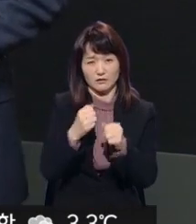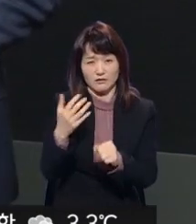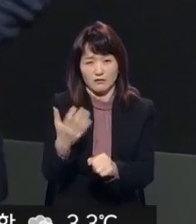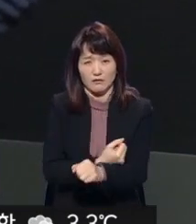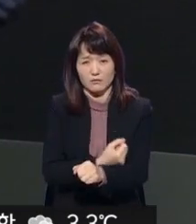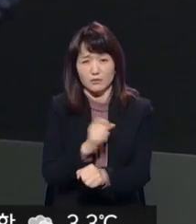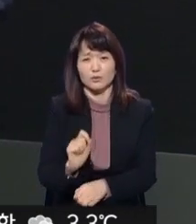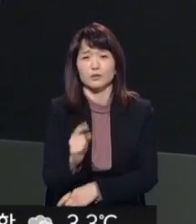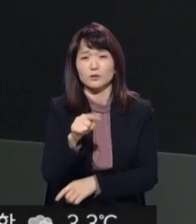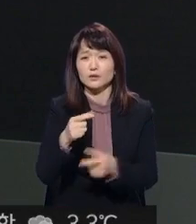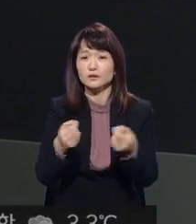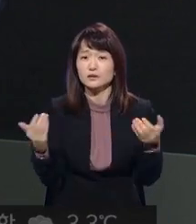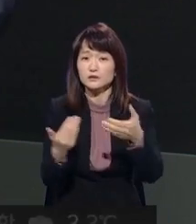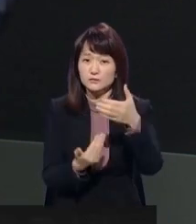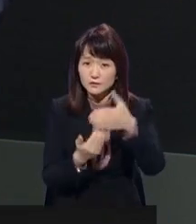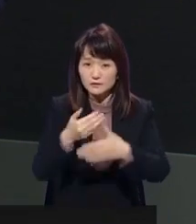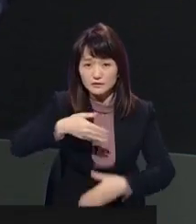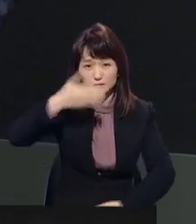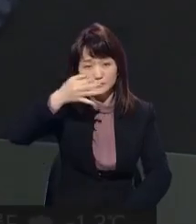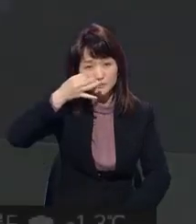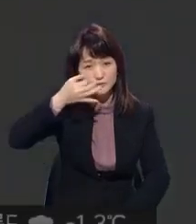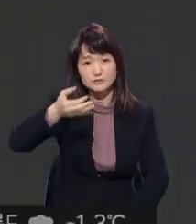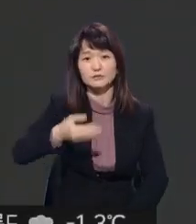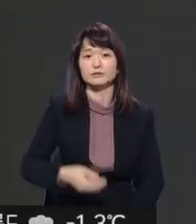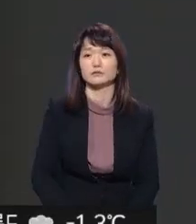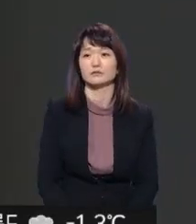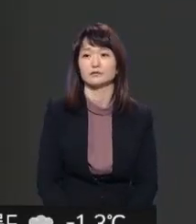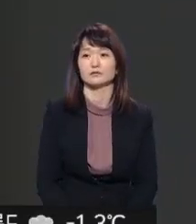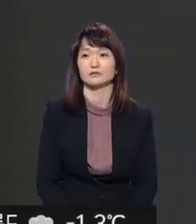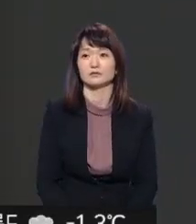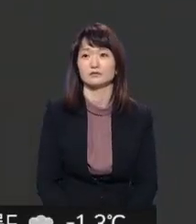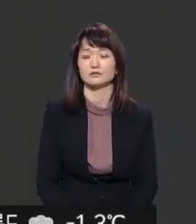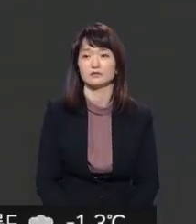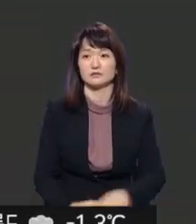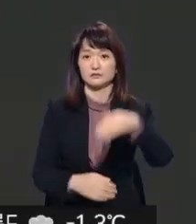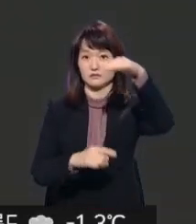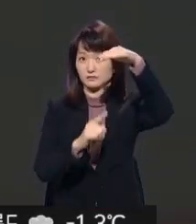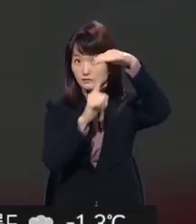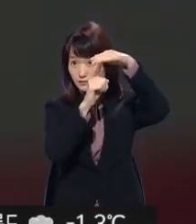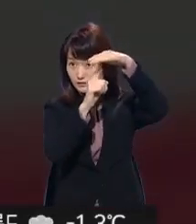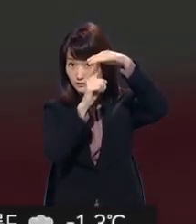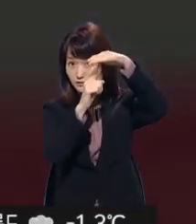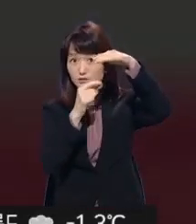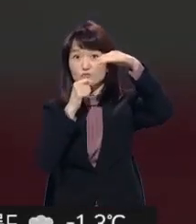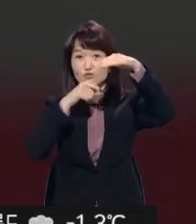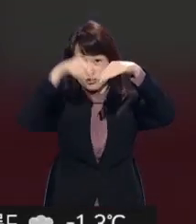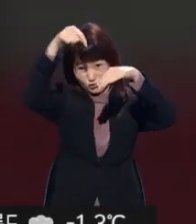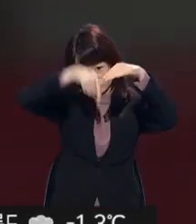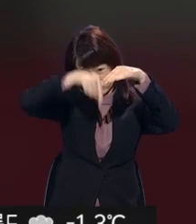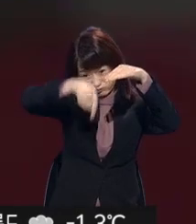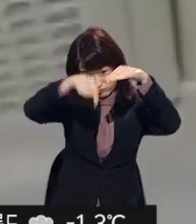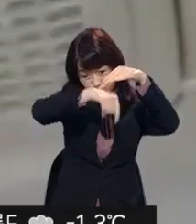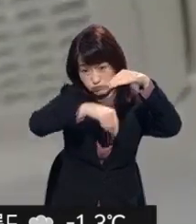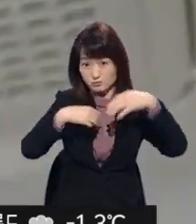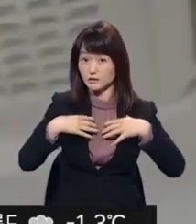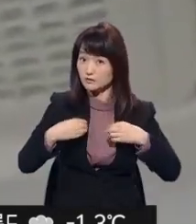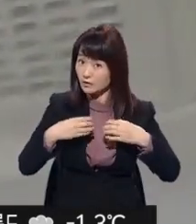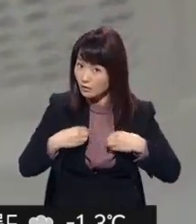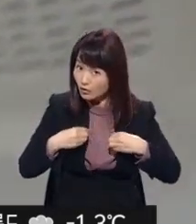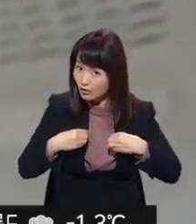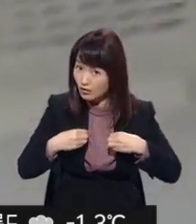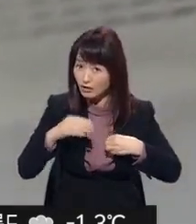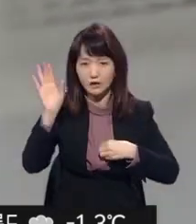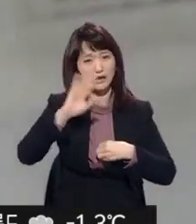일까지 일어났다고 합니다. 영상 보시죠. 자, 천장을 주목해 주세요. 물이 콸콸콸. 여기 사우나인가요? 폭포